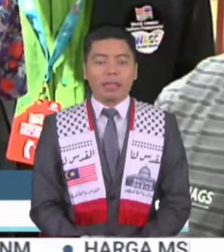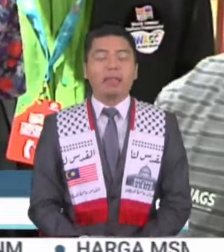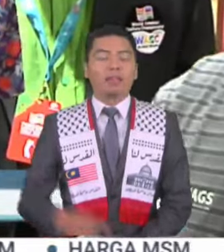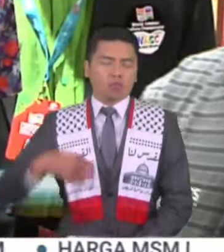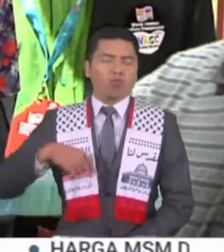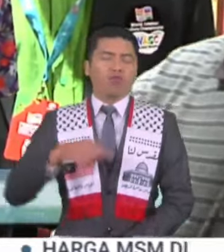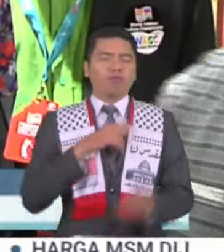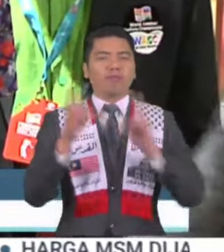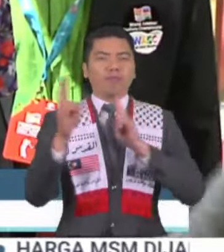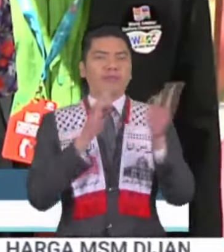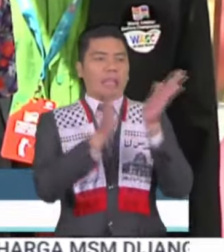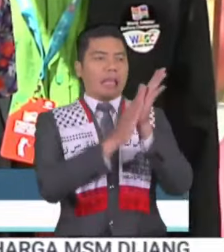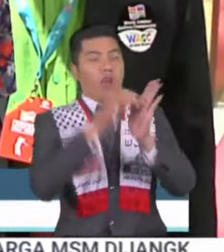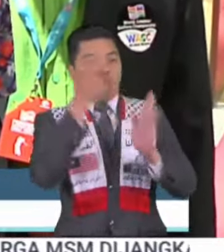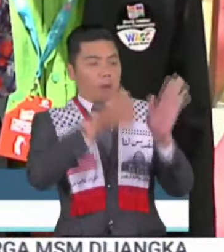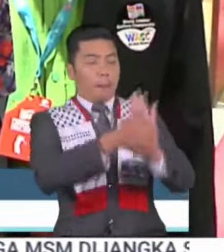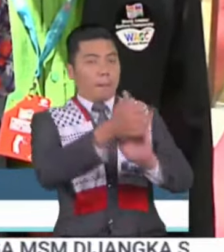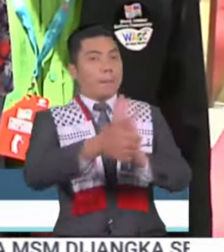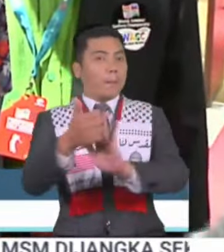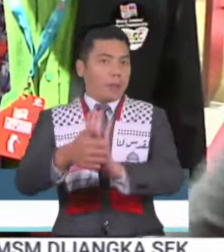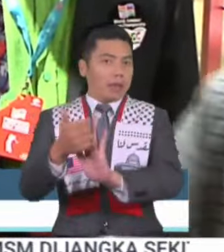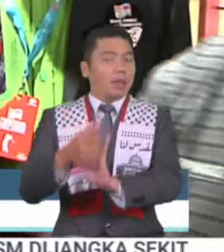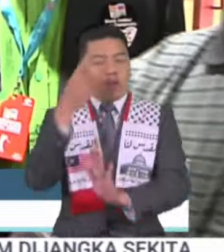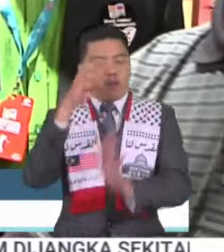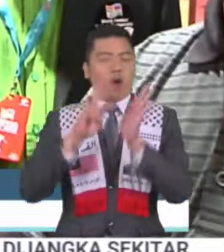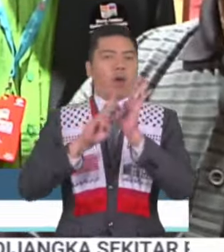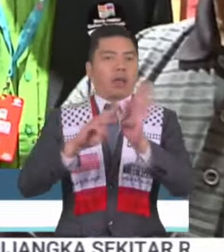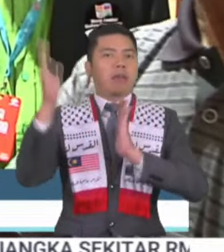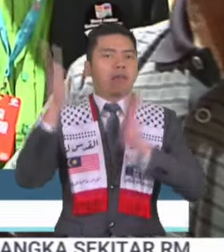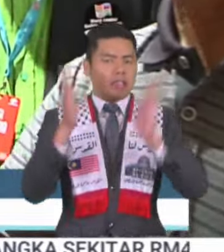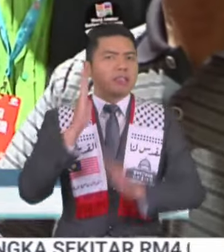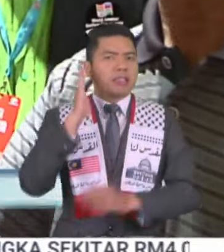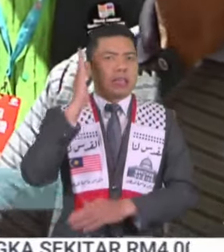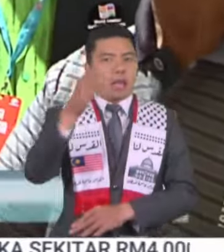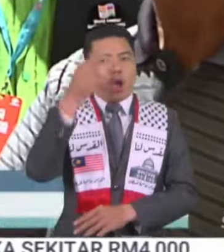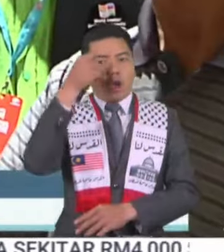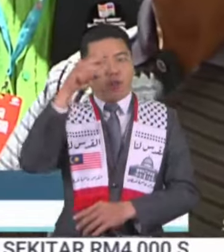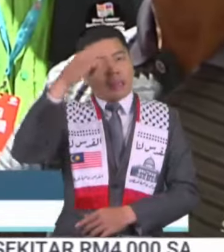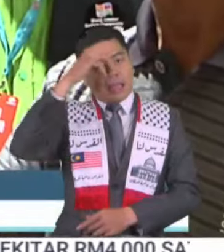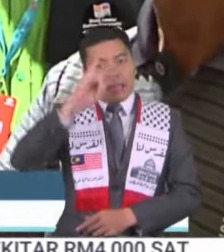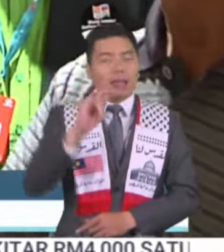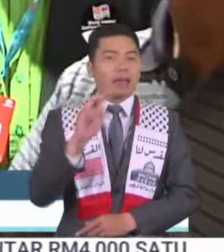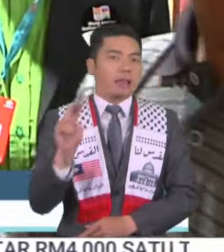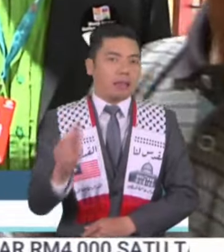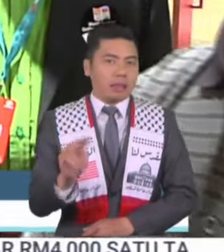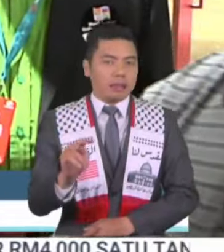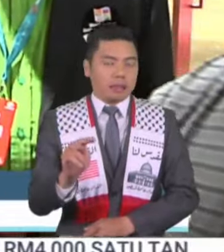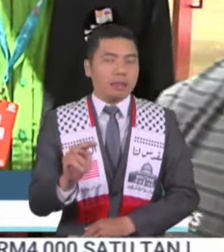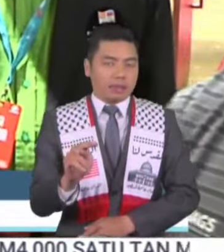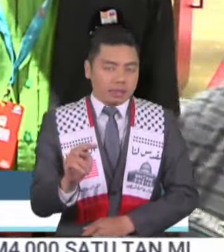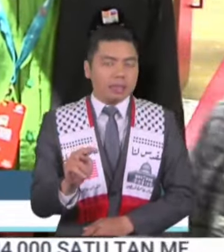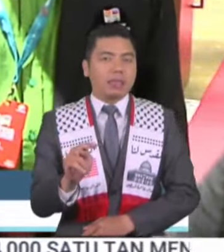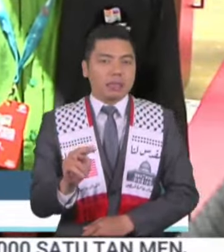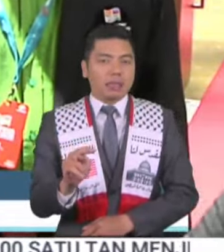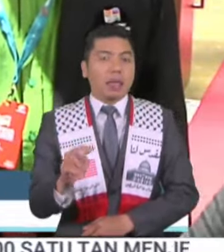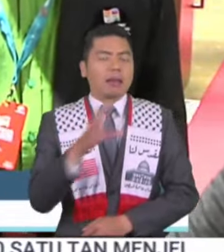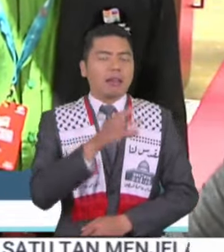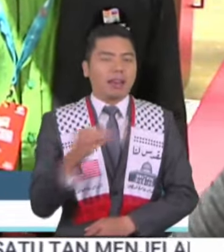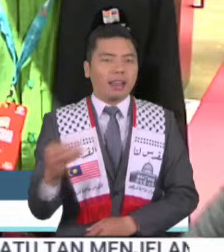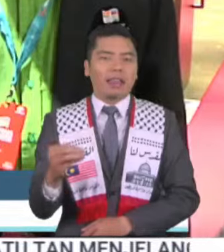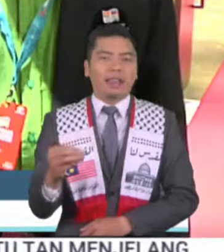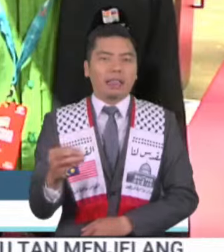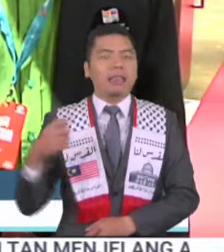Ucapkan tahniah kepada pemenang-pemenang yang bakal mewakili negara ke Thailand nanti untuk World Amateur Golf. Dan